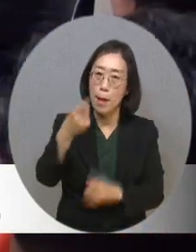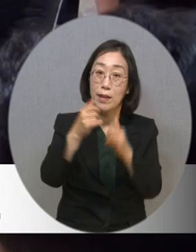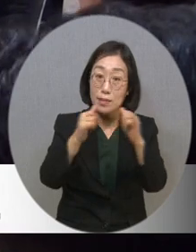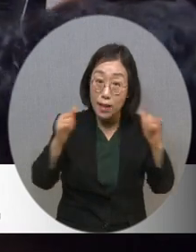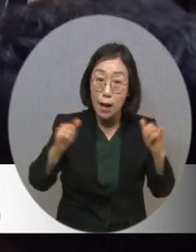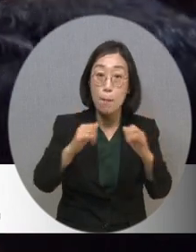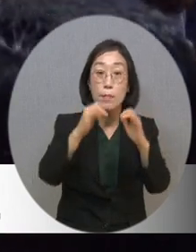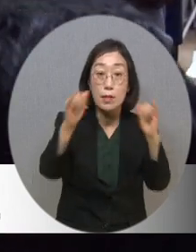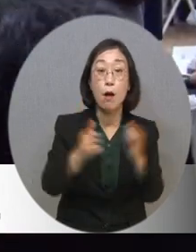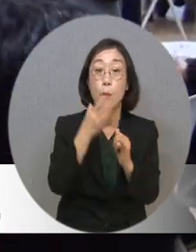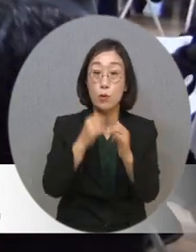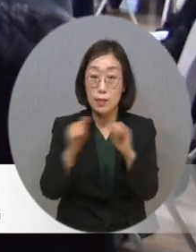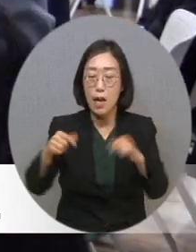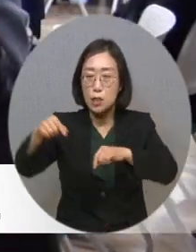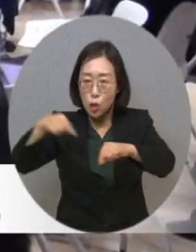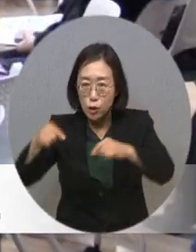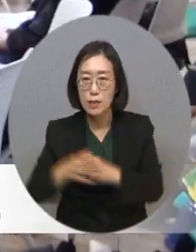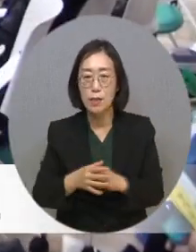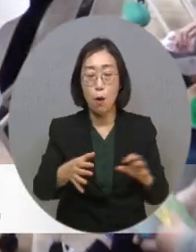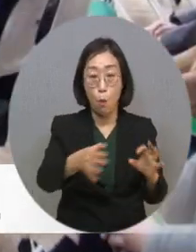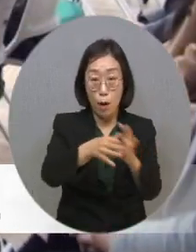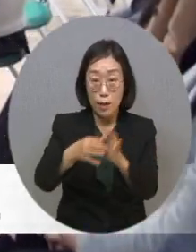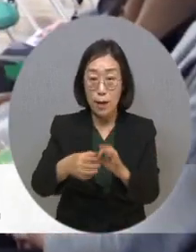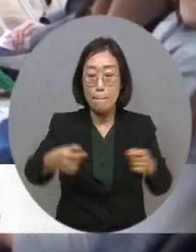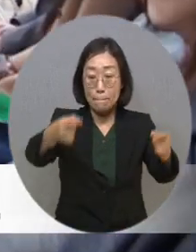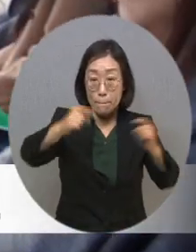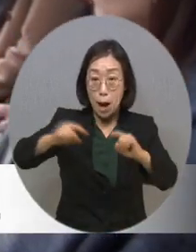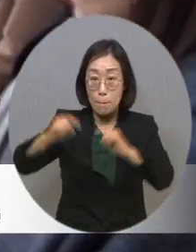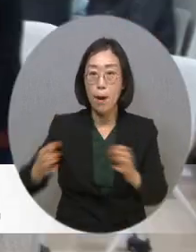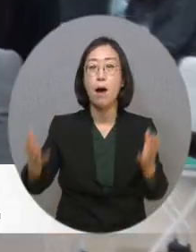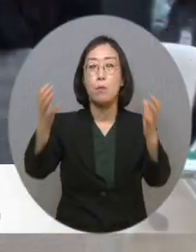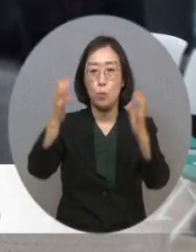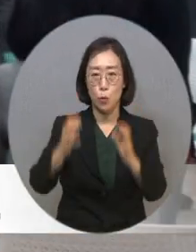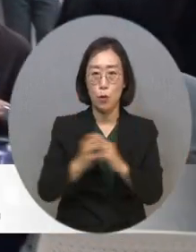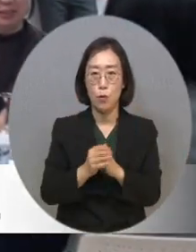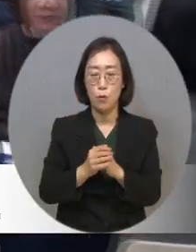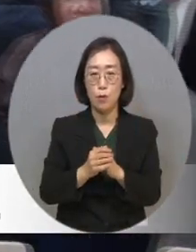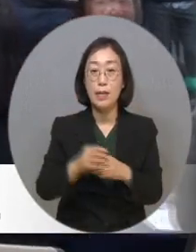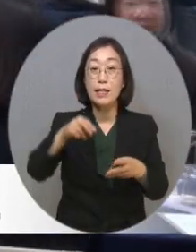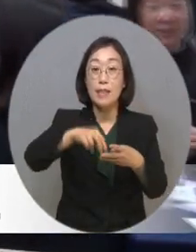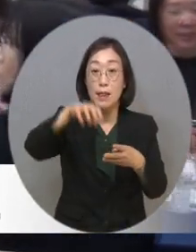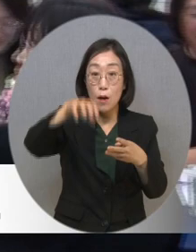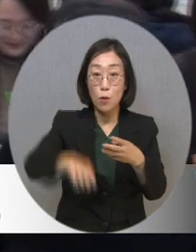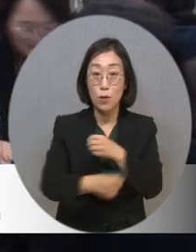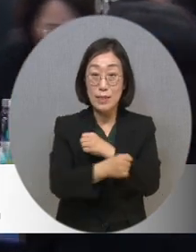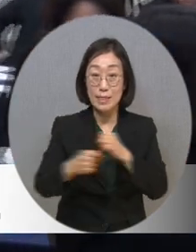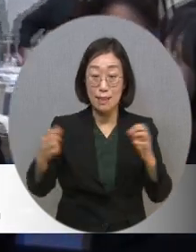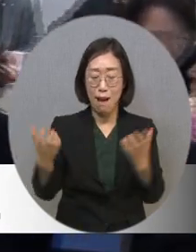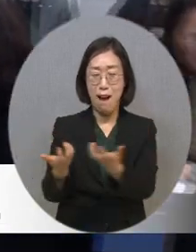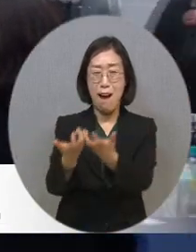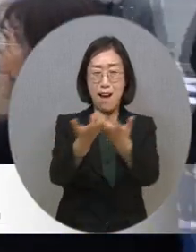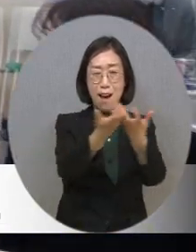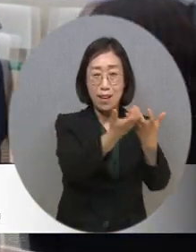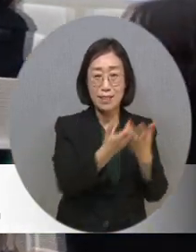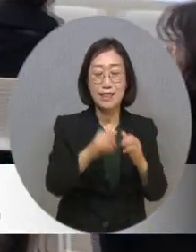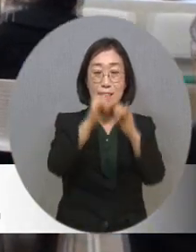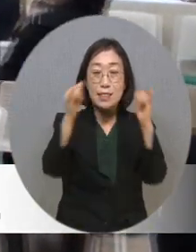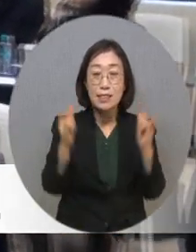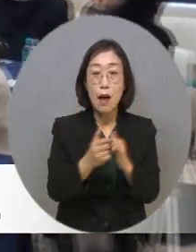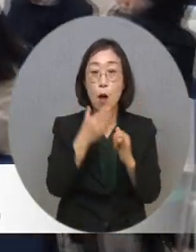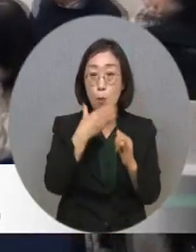시관계자 정치인들이 함께하는 새 인사와 다짐이 자리었습니다 다올림 센터 희망 큰 호를 가득 매운